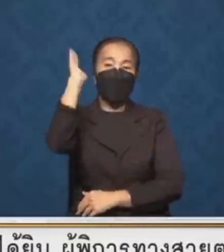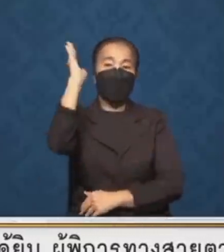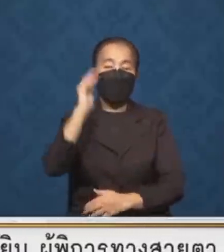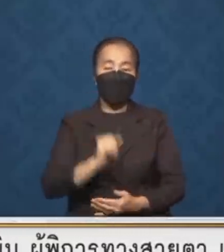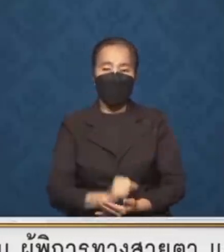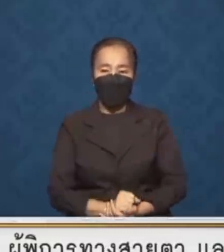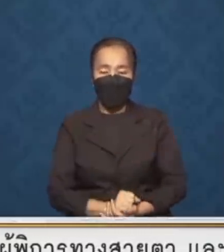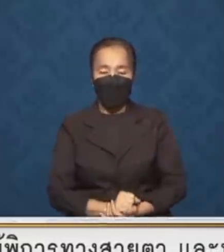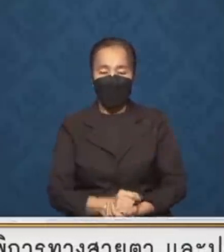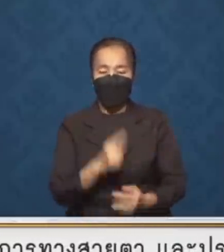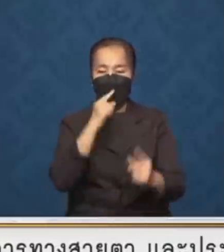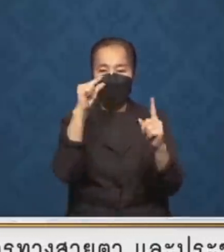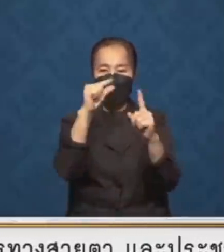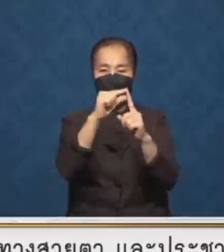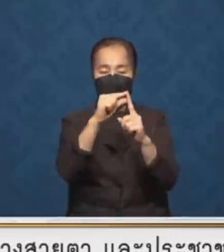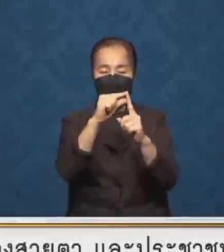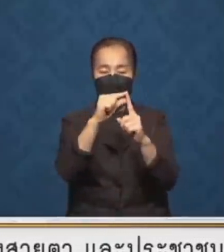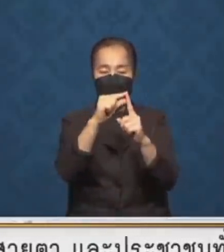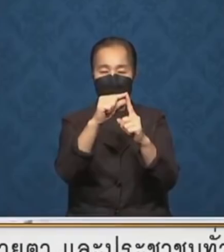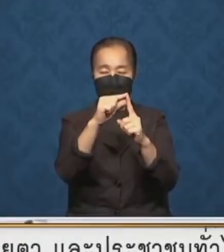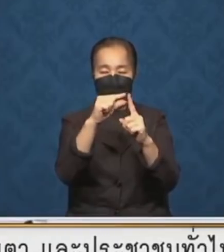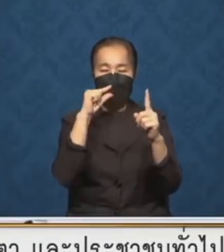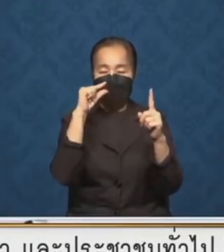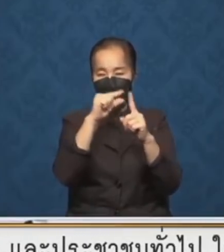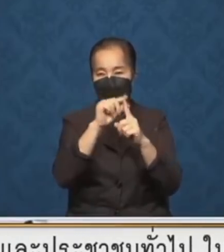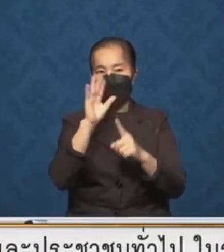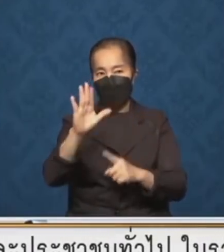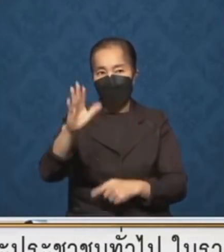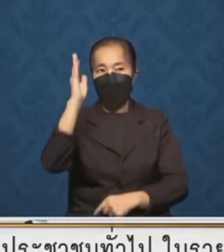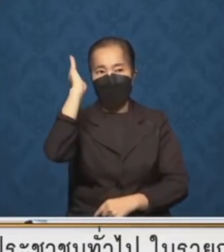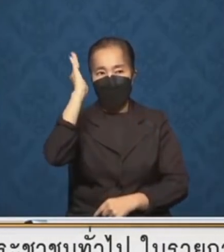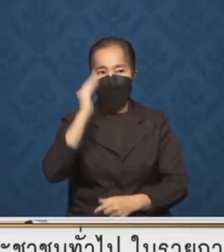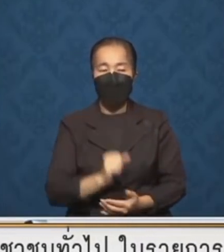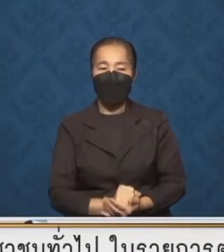คำอภิปรายของท่านผู้อภิปรายนะครับ